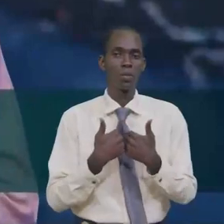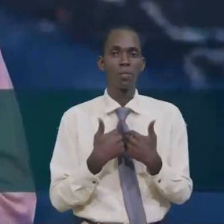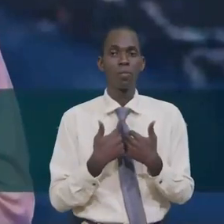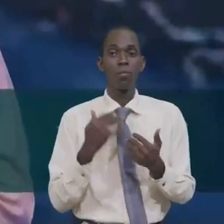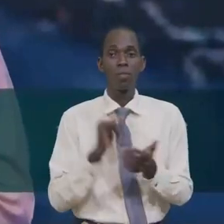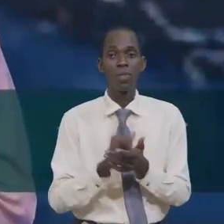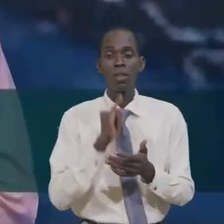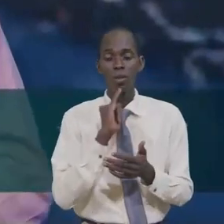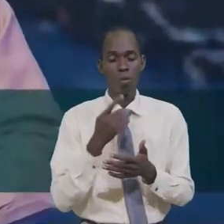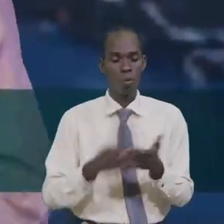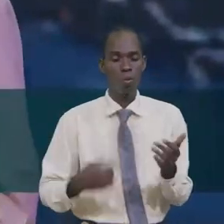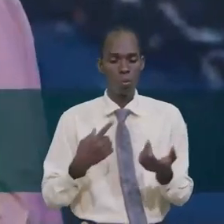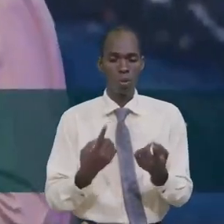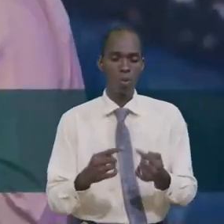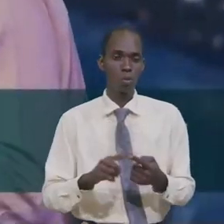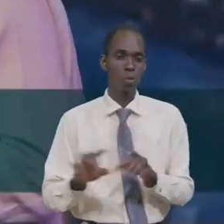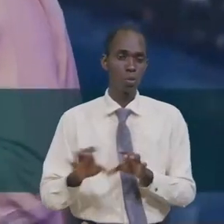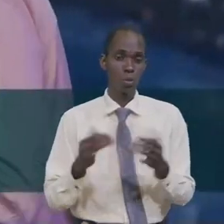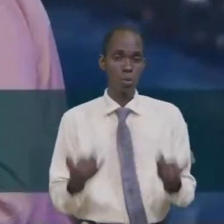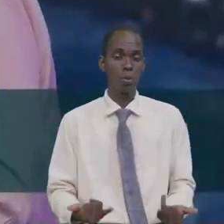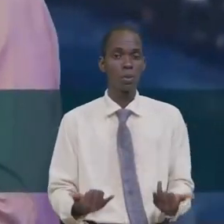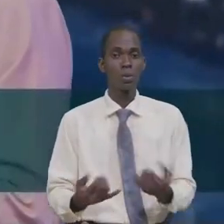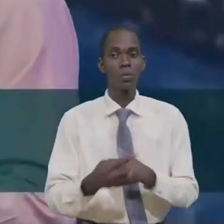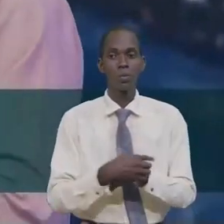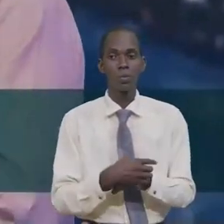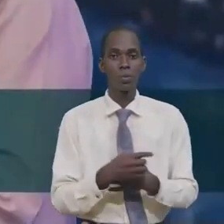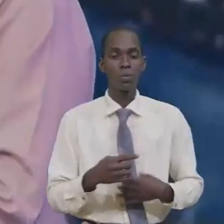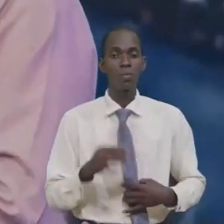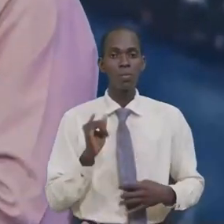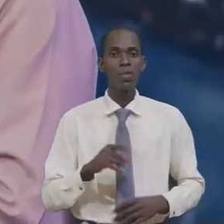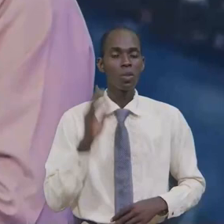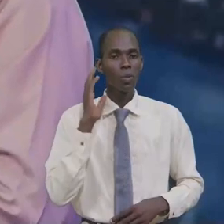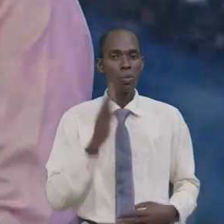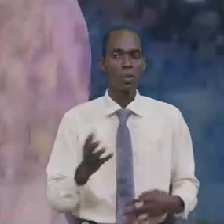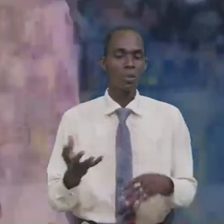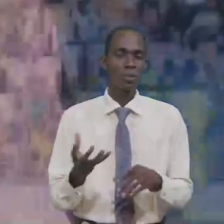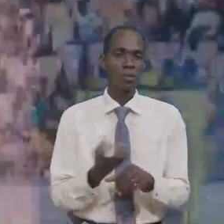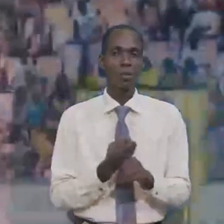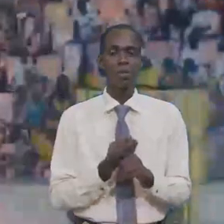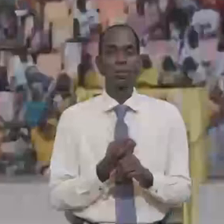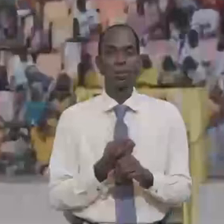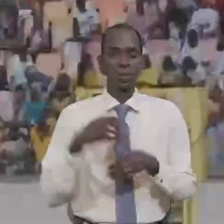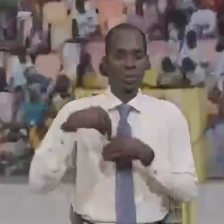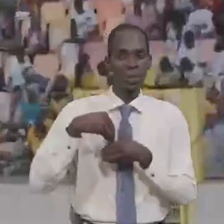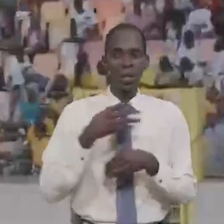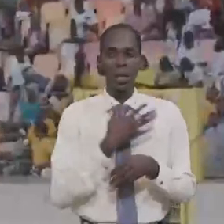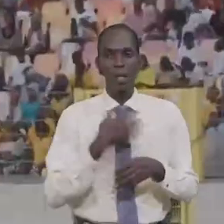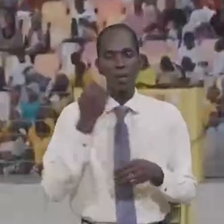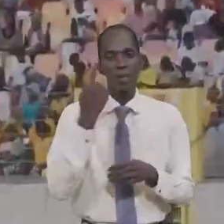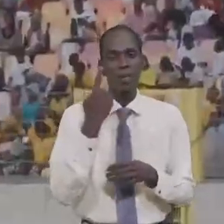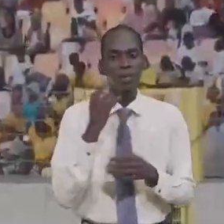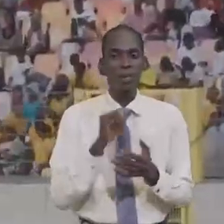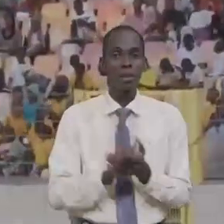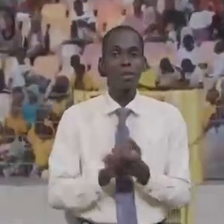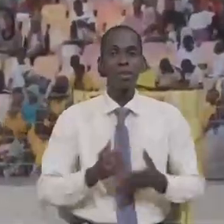c'est ce que nous considérons aujourd'hui nous pourrons donc relever ce défi et comprendre que la vie